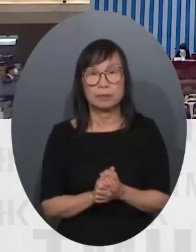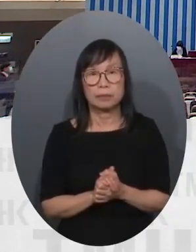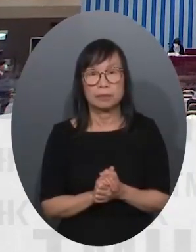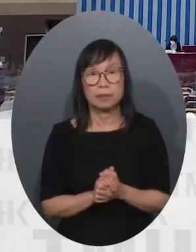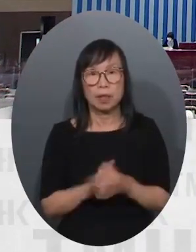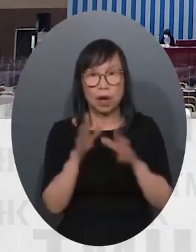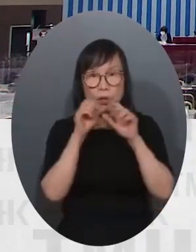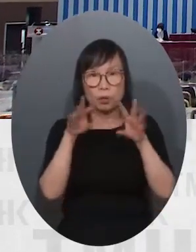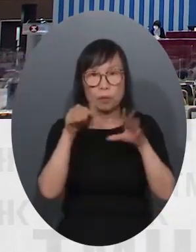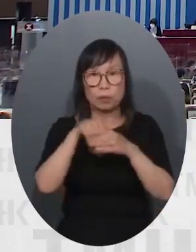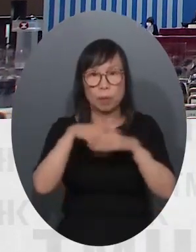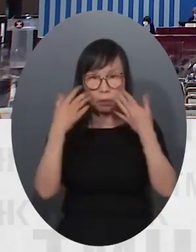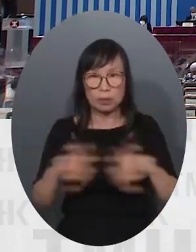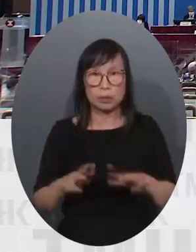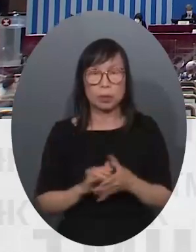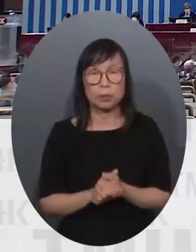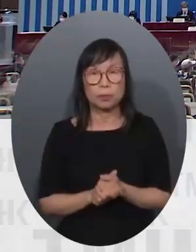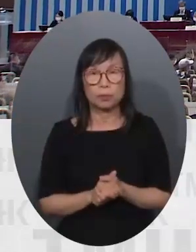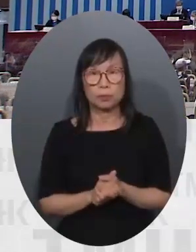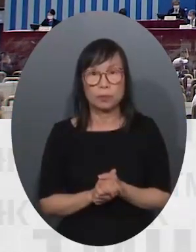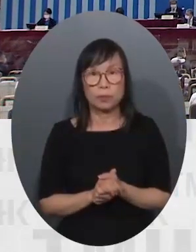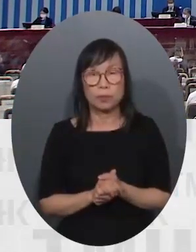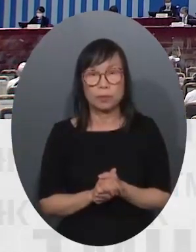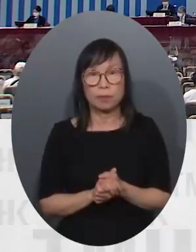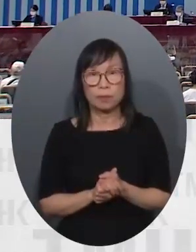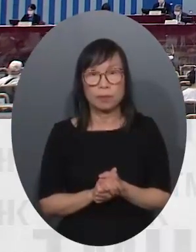我宣布投票結束。